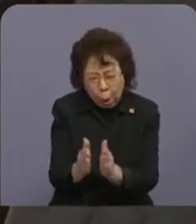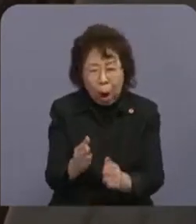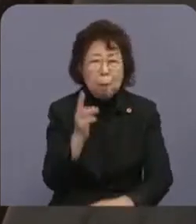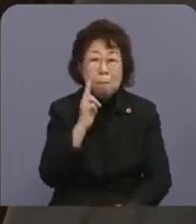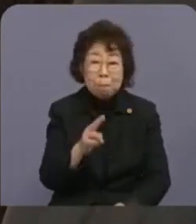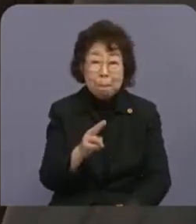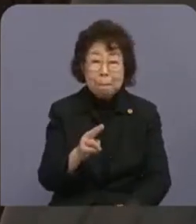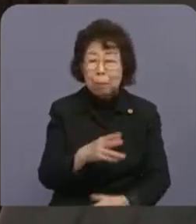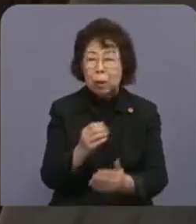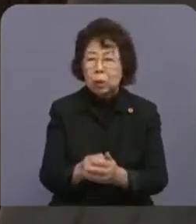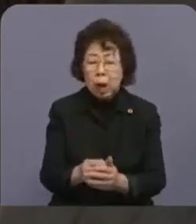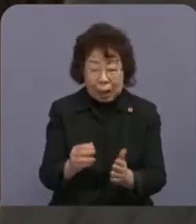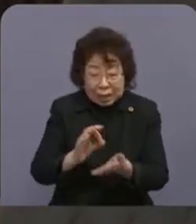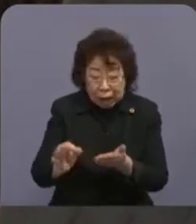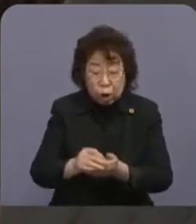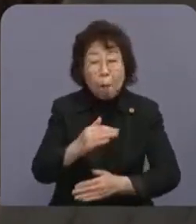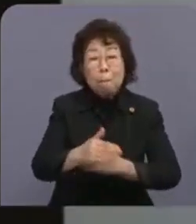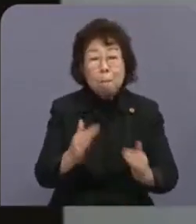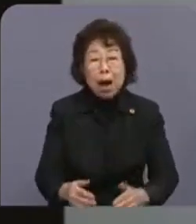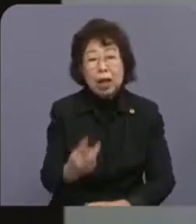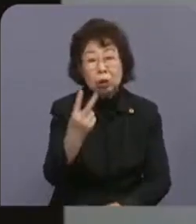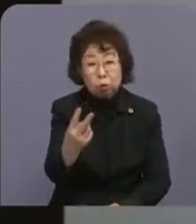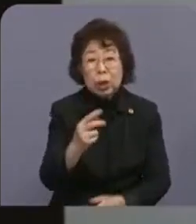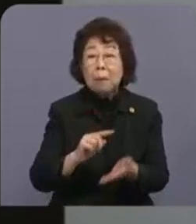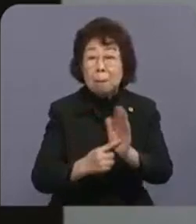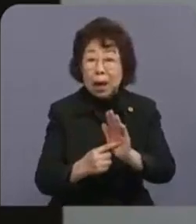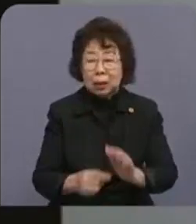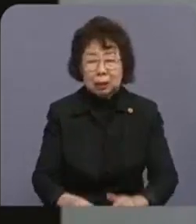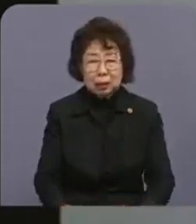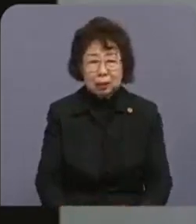이상은 사용하는 방이 두 개라고 답했고